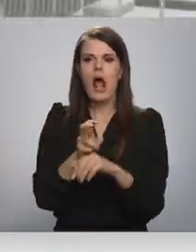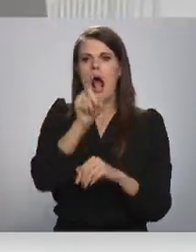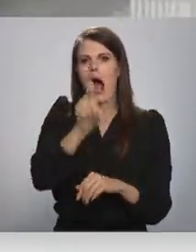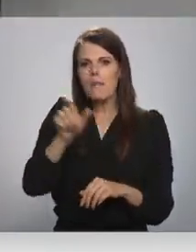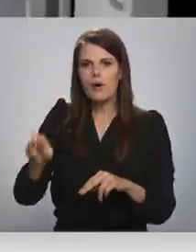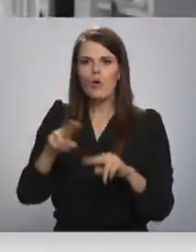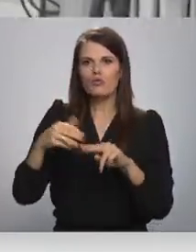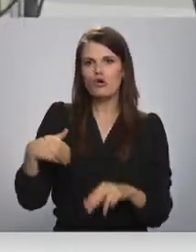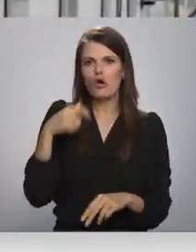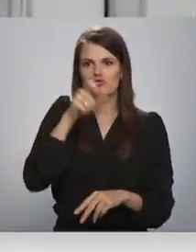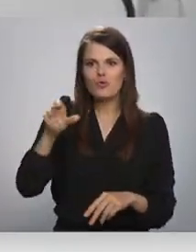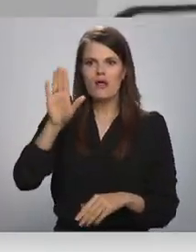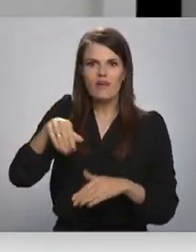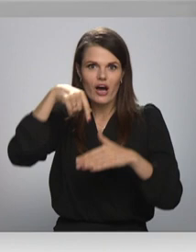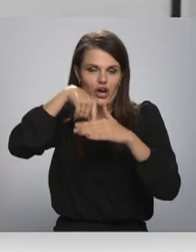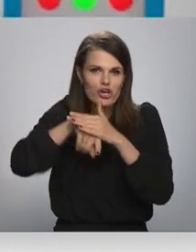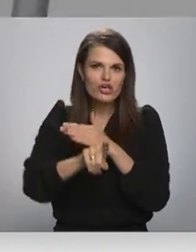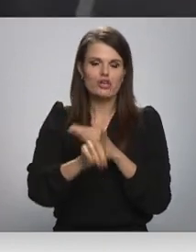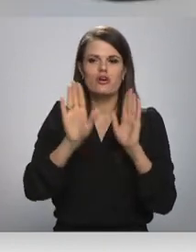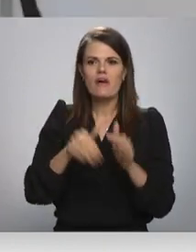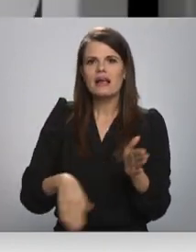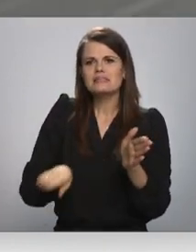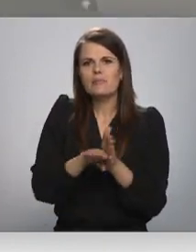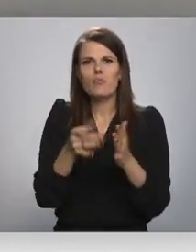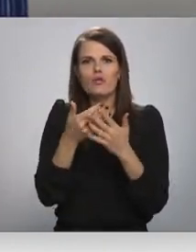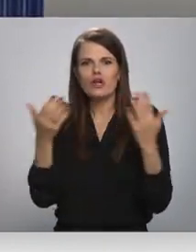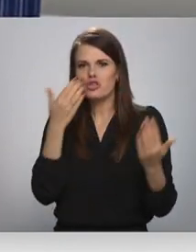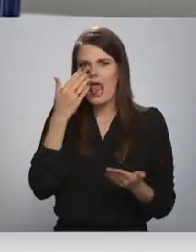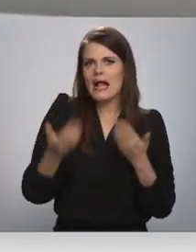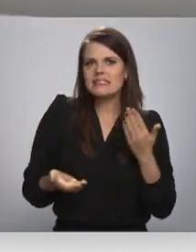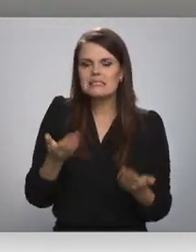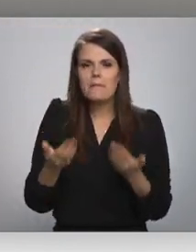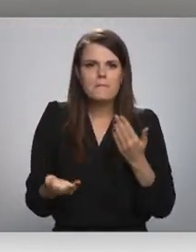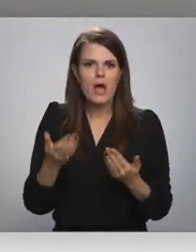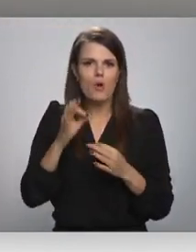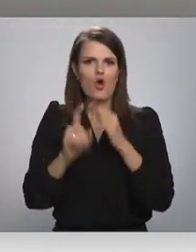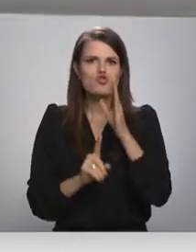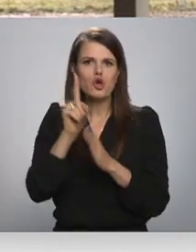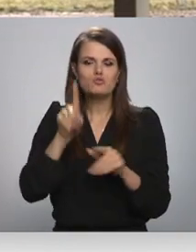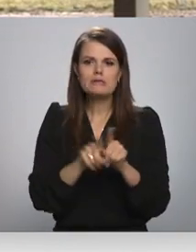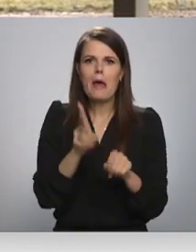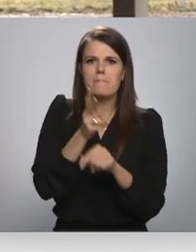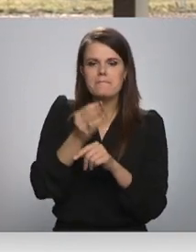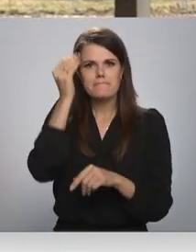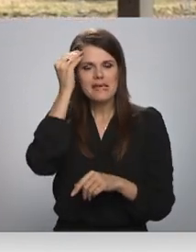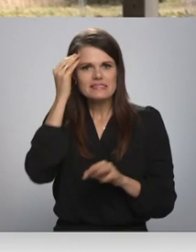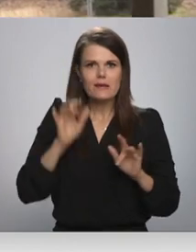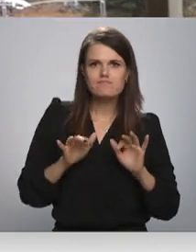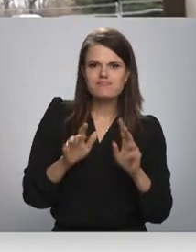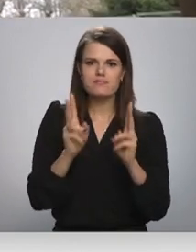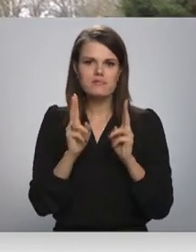gan skolēni varēs ieiet iekšā, tur varēs piedalīties dažādos eksperimentos, kosmosa misijās. Tā kā šis būs tāds